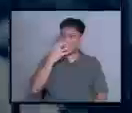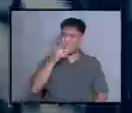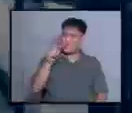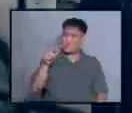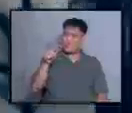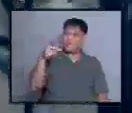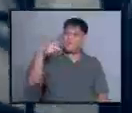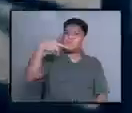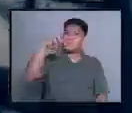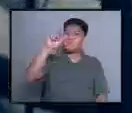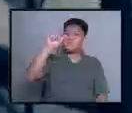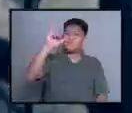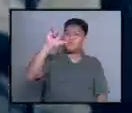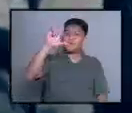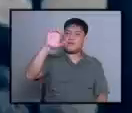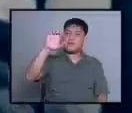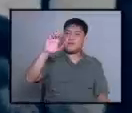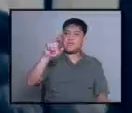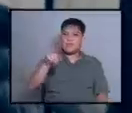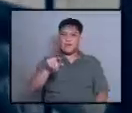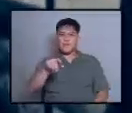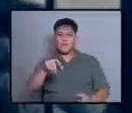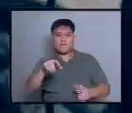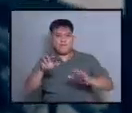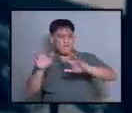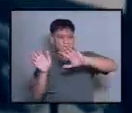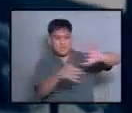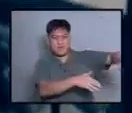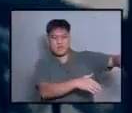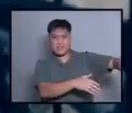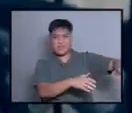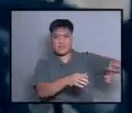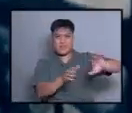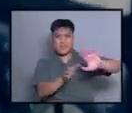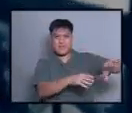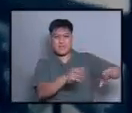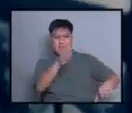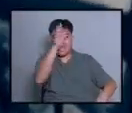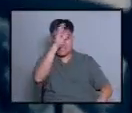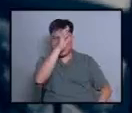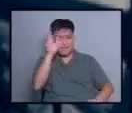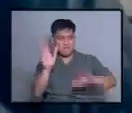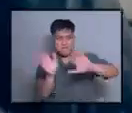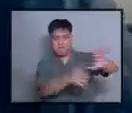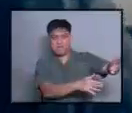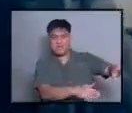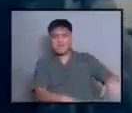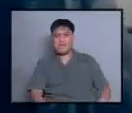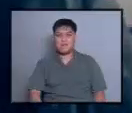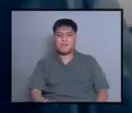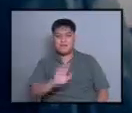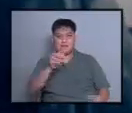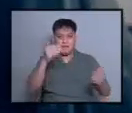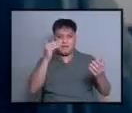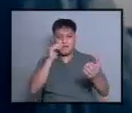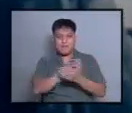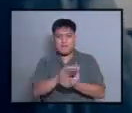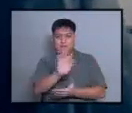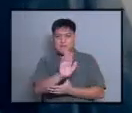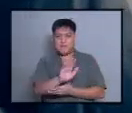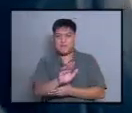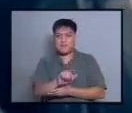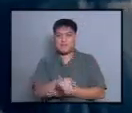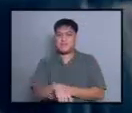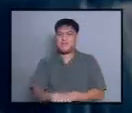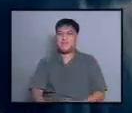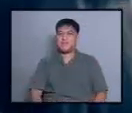na babae na talikuran ang Kristyanismo at huwag na magpakasal. Namatay siya noong 1934 at hanggang ngayon, edesidido